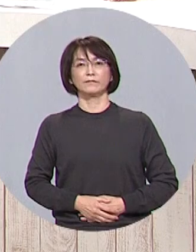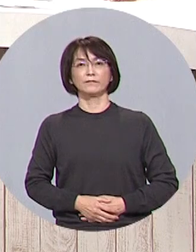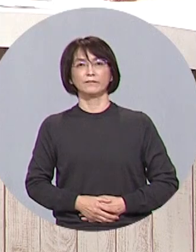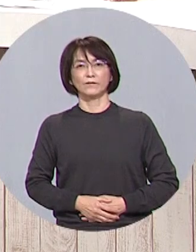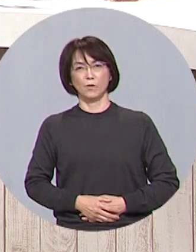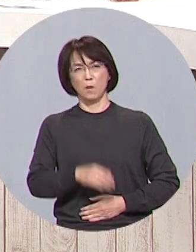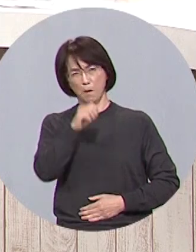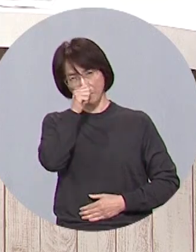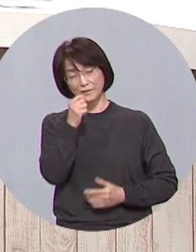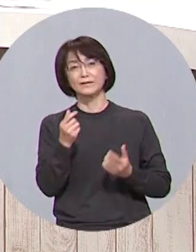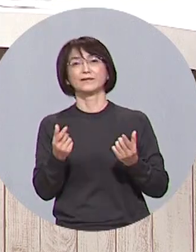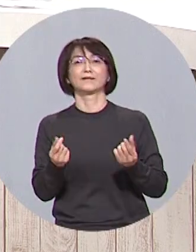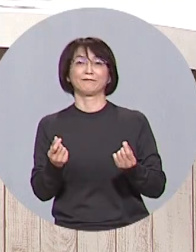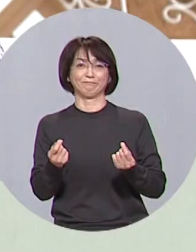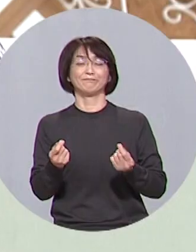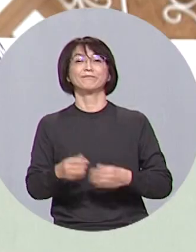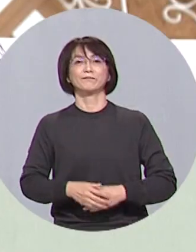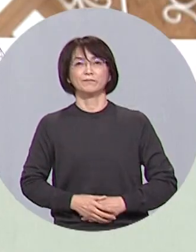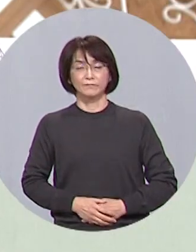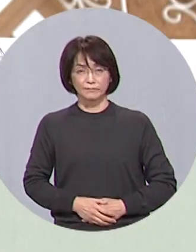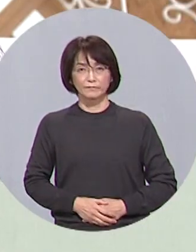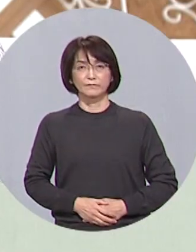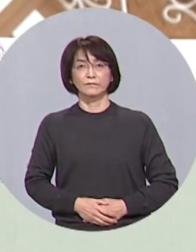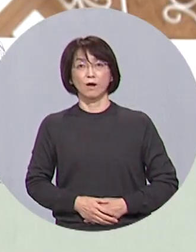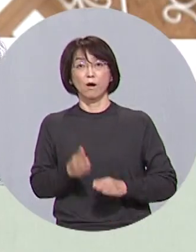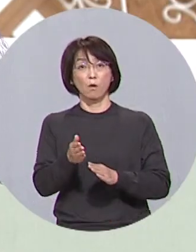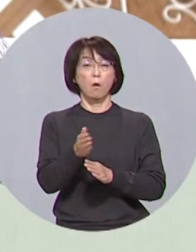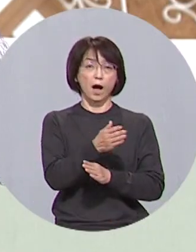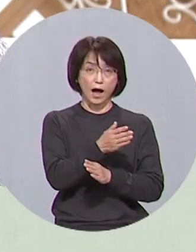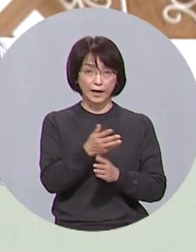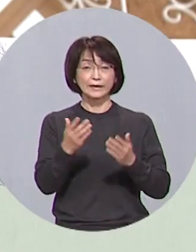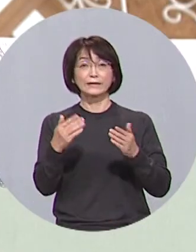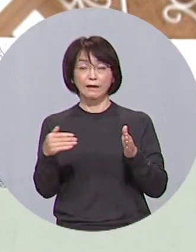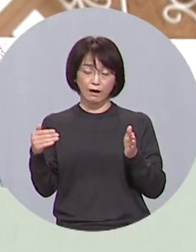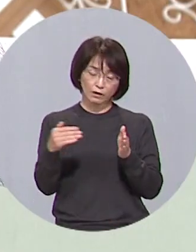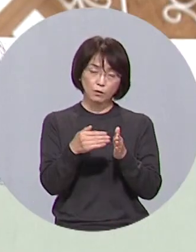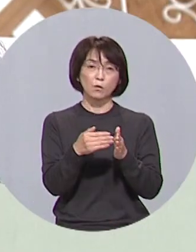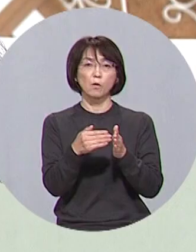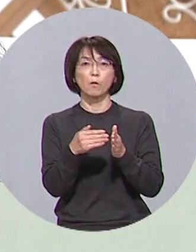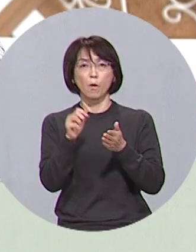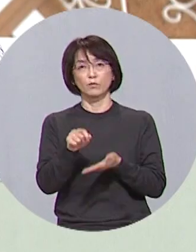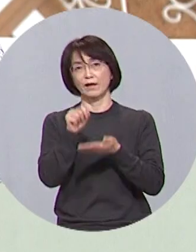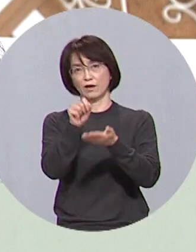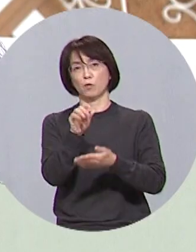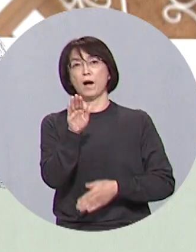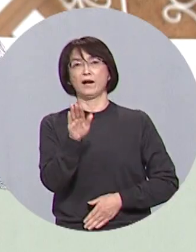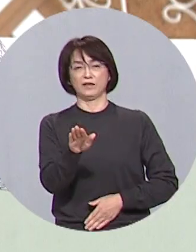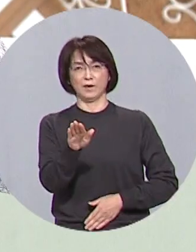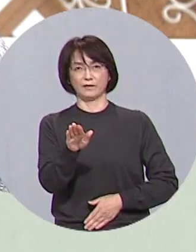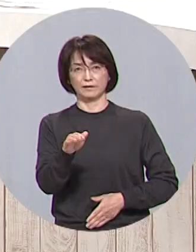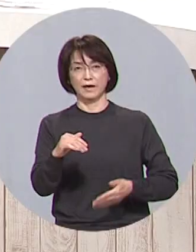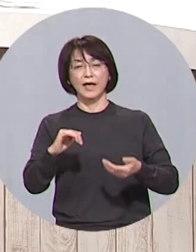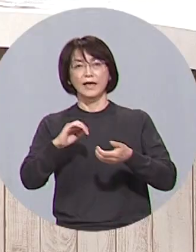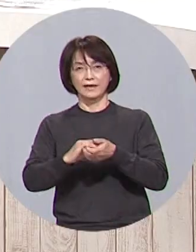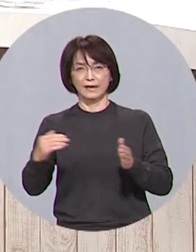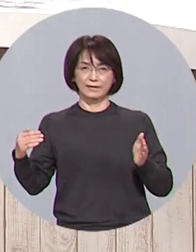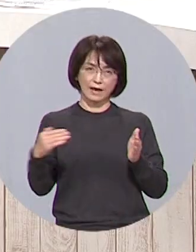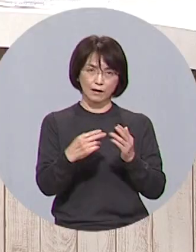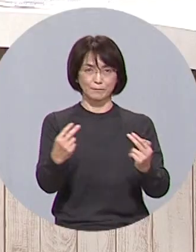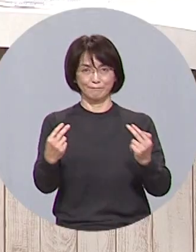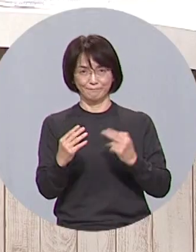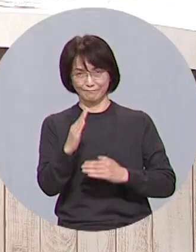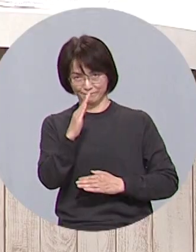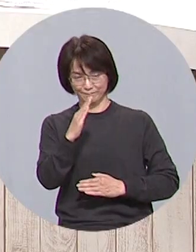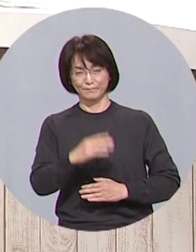豪華ですね。そして後半にはいつもの素敵なプレゼントのお知らせもあります。ぜひ最後まで見て